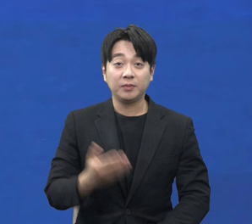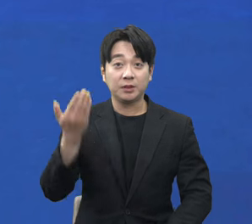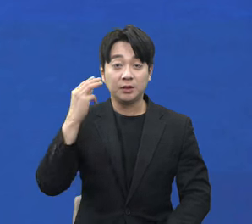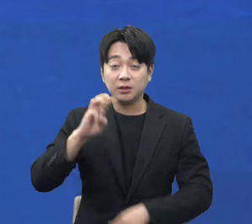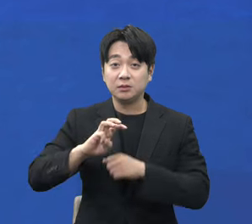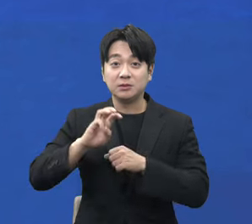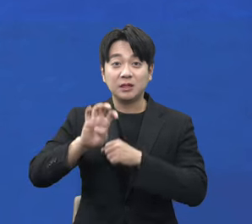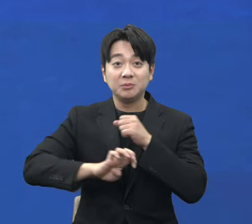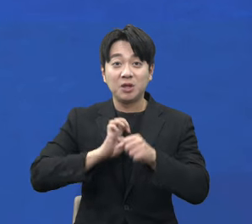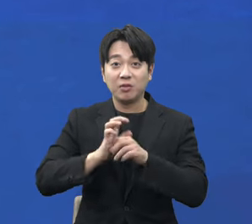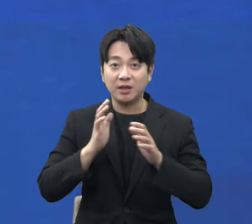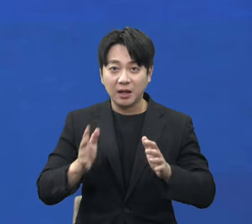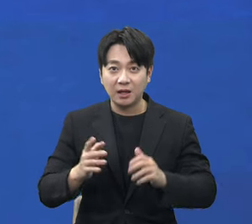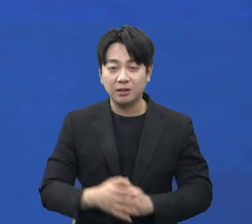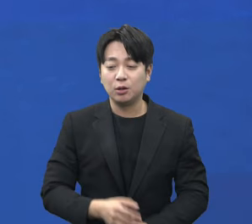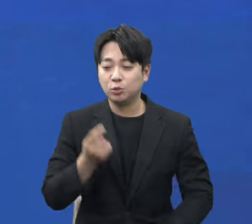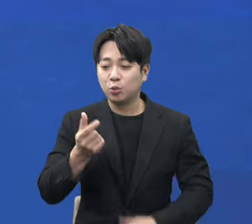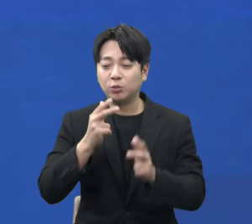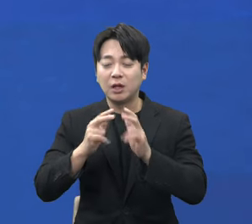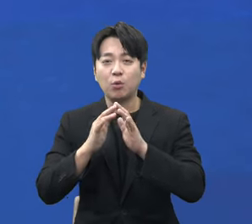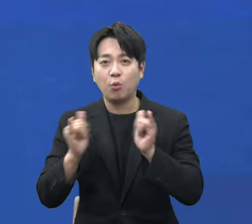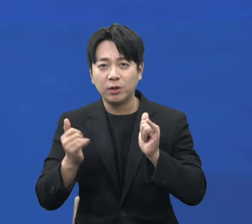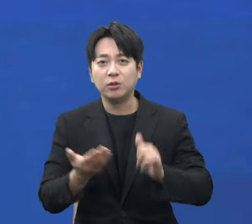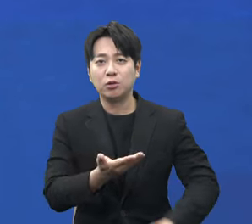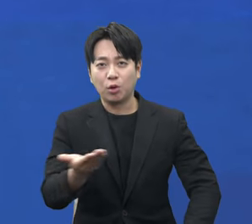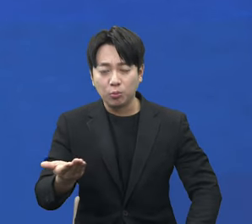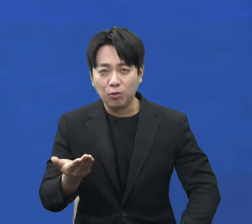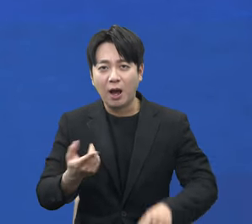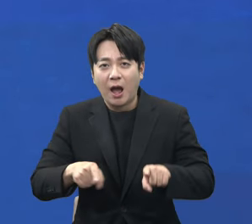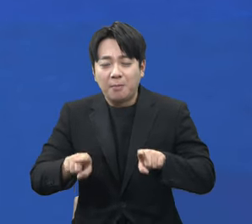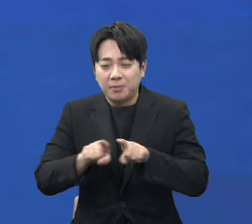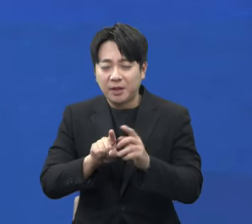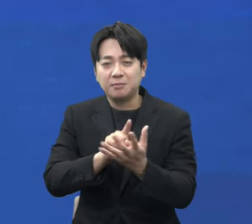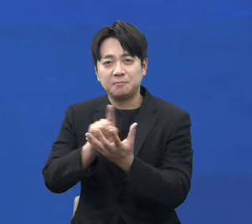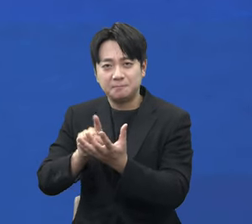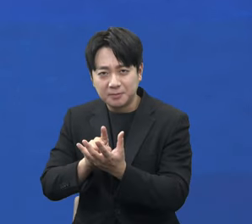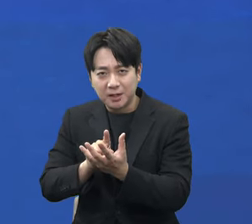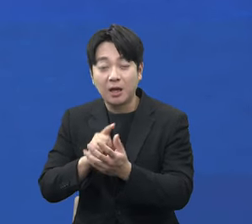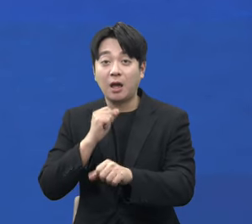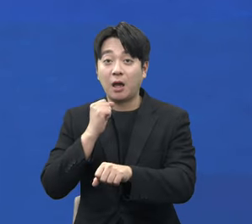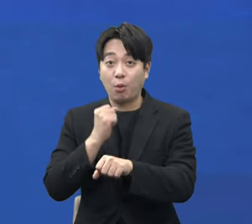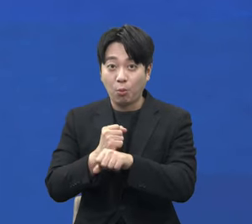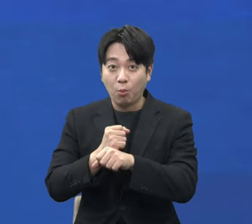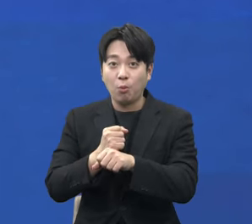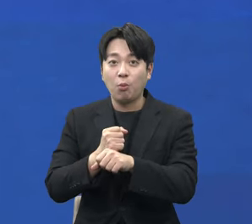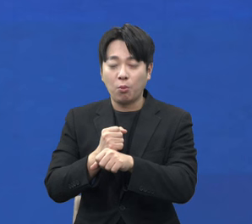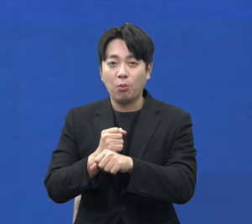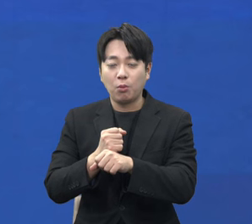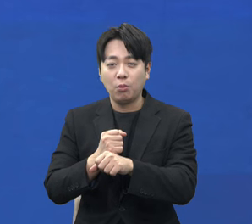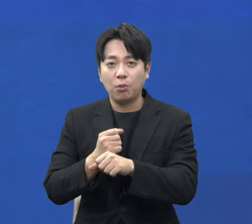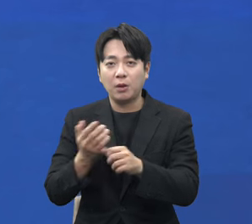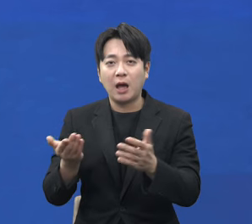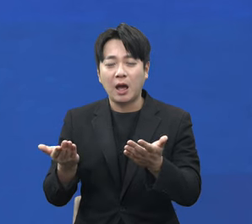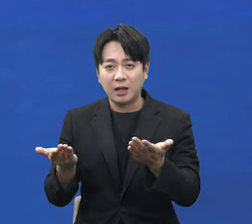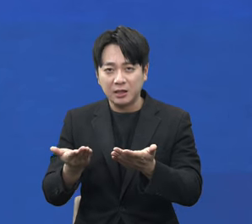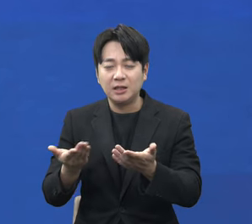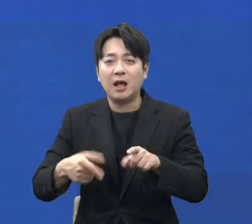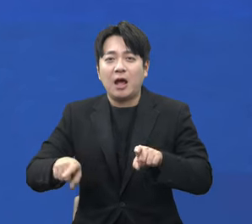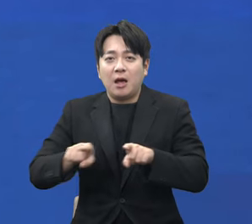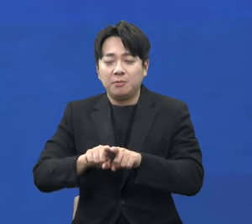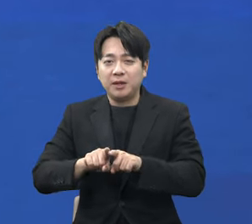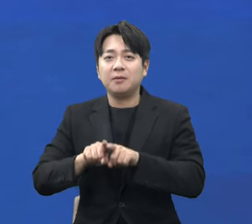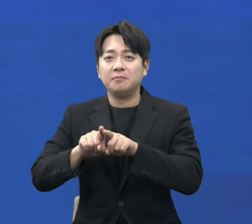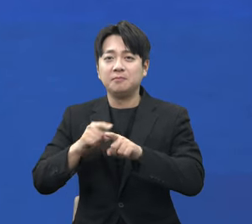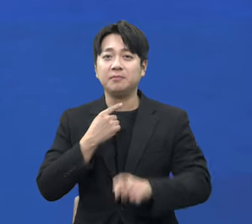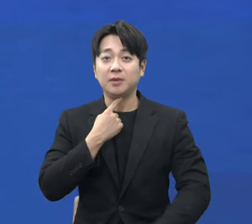소상공인들과 동거동락하면서 현장에서 소상공인들과 함께 길을 걸어왔습니다.